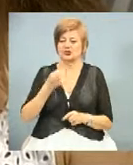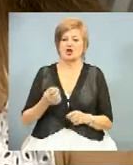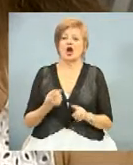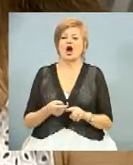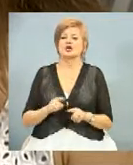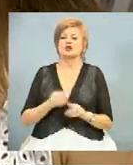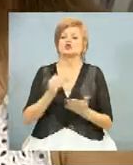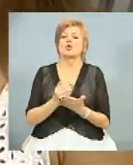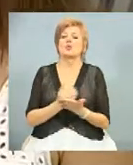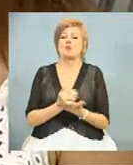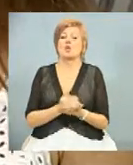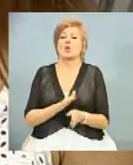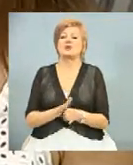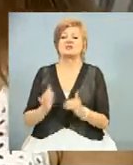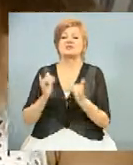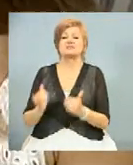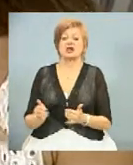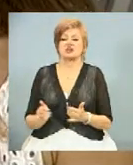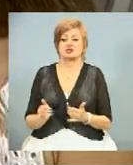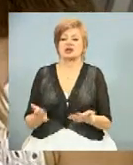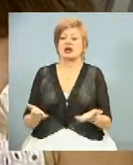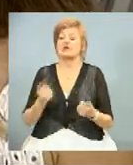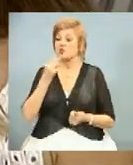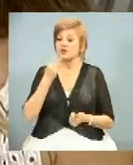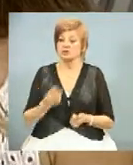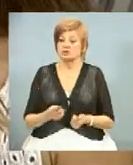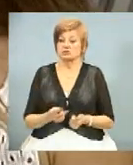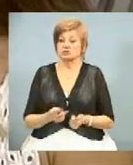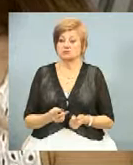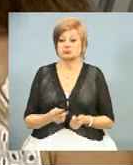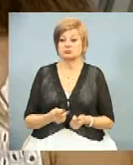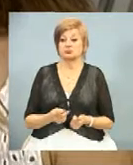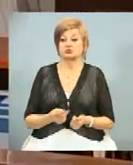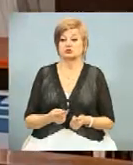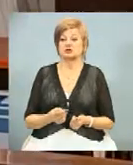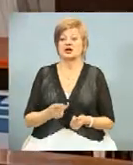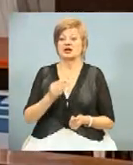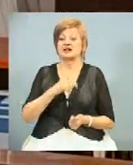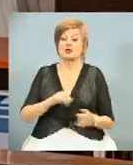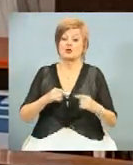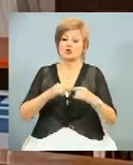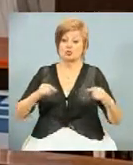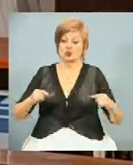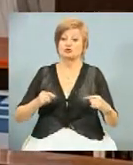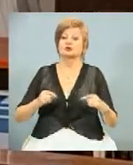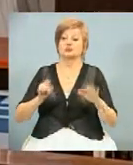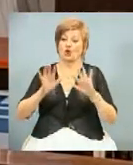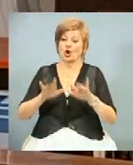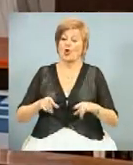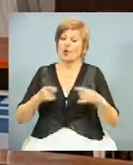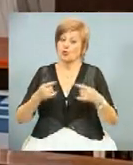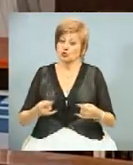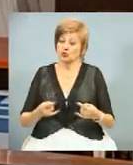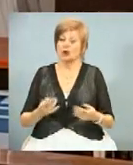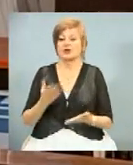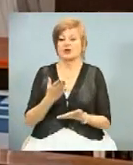таке програмне забезпечення? Що це таке і де ми його побачимо? На робочому столі комп'ютера